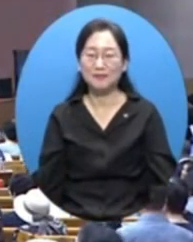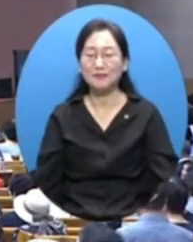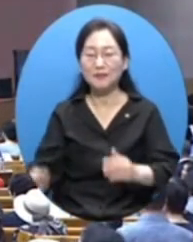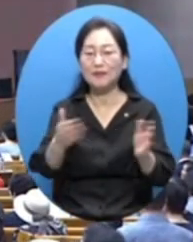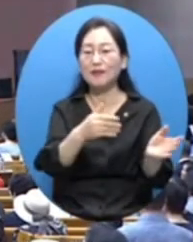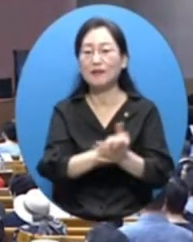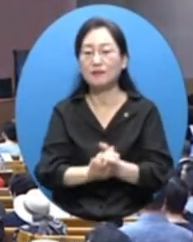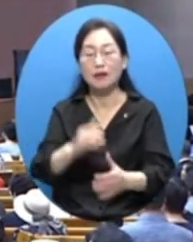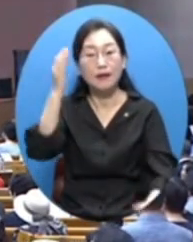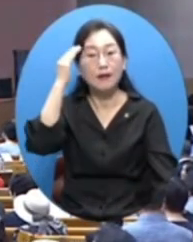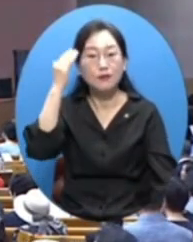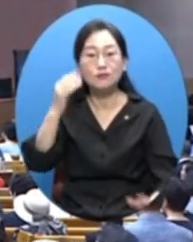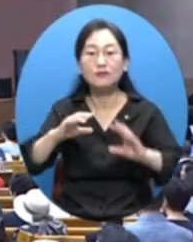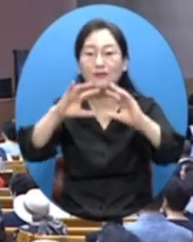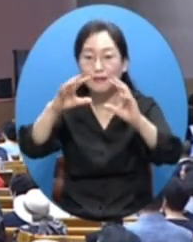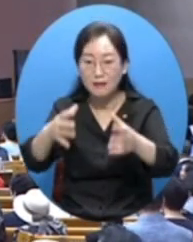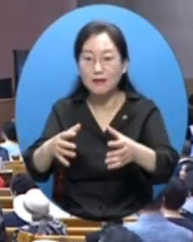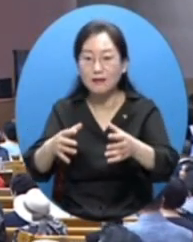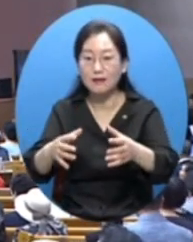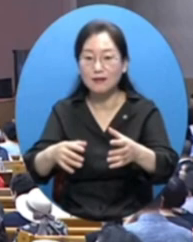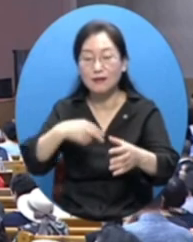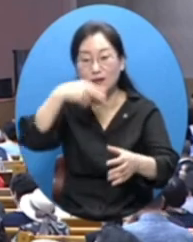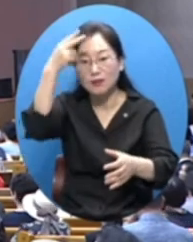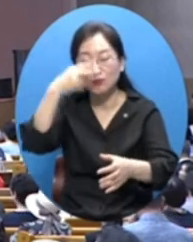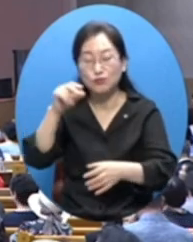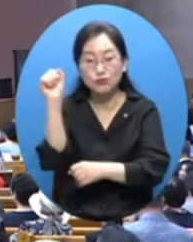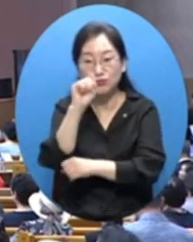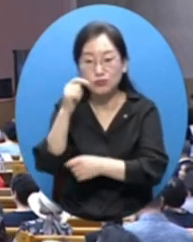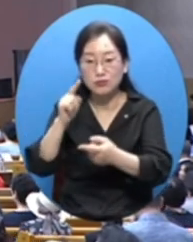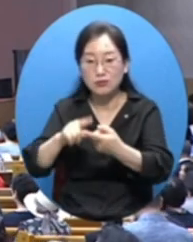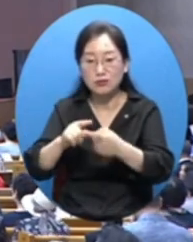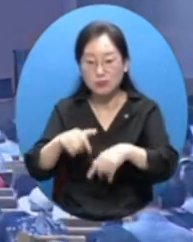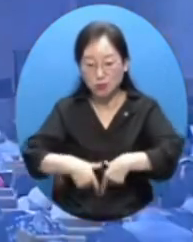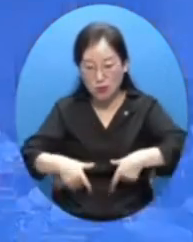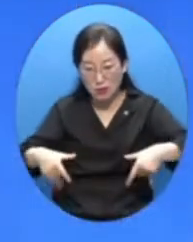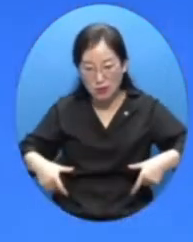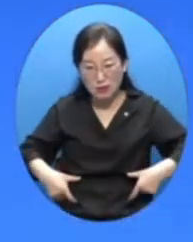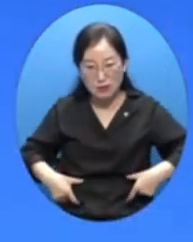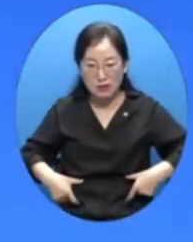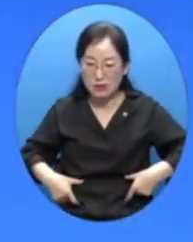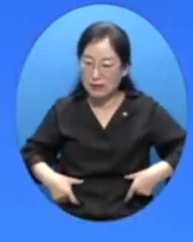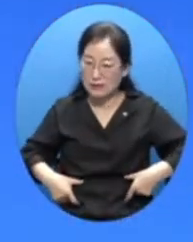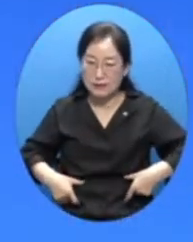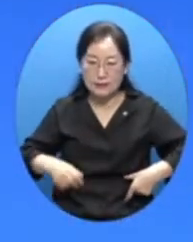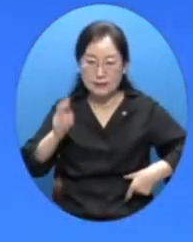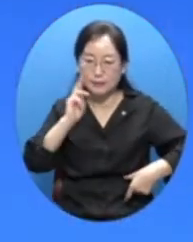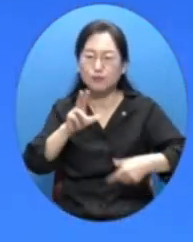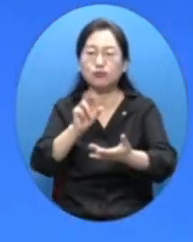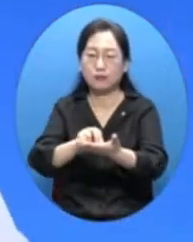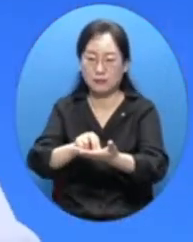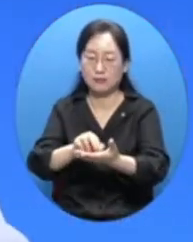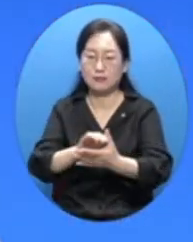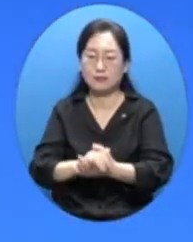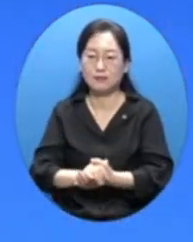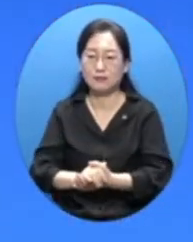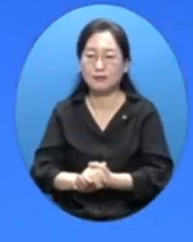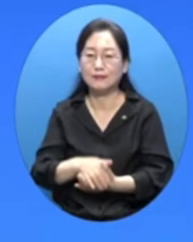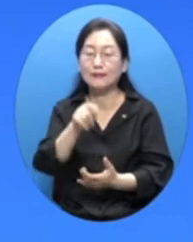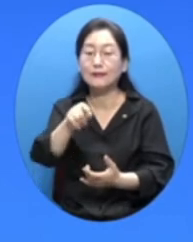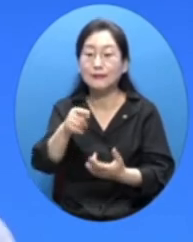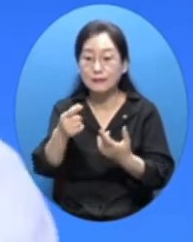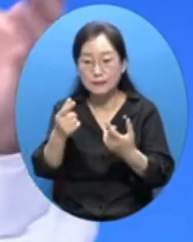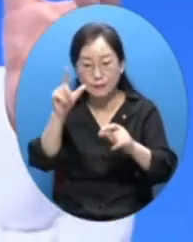어쨌든 우리나라가 이 음주한 사람 대해서 너무나 관대한 게 심각한 문제가 있는 것입니다. 이러한